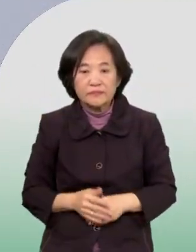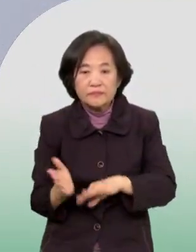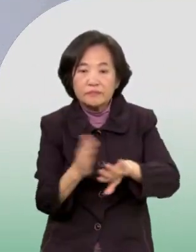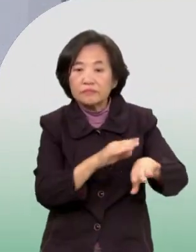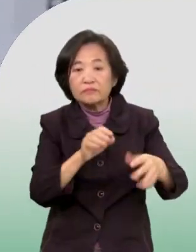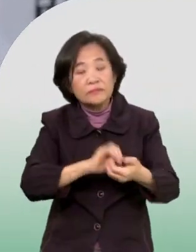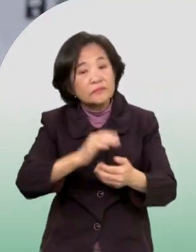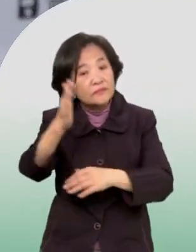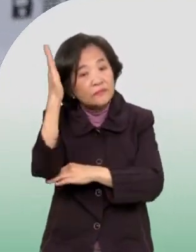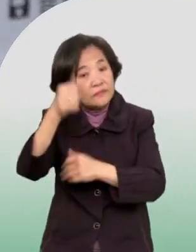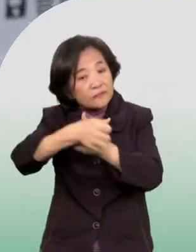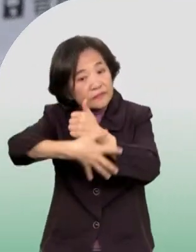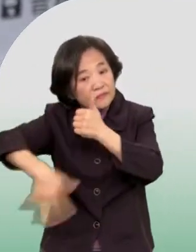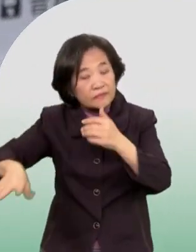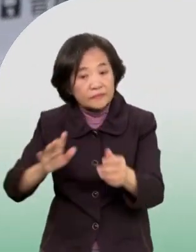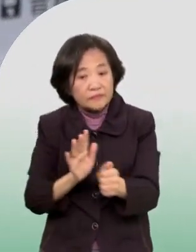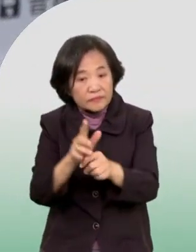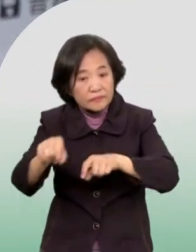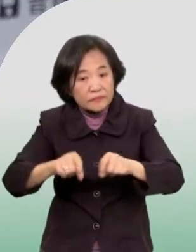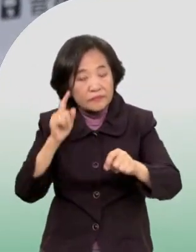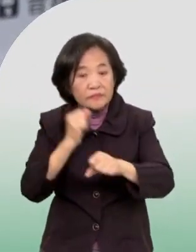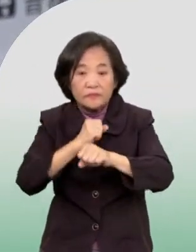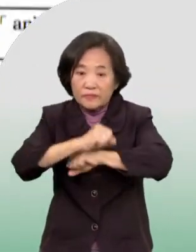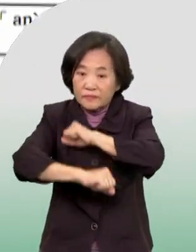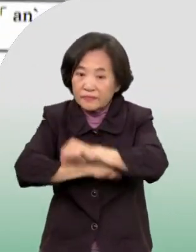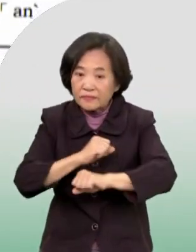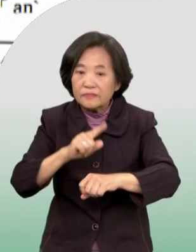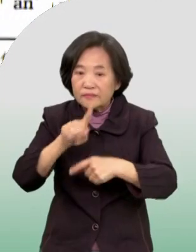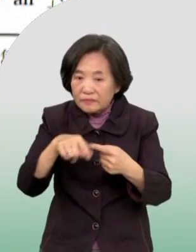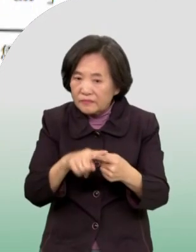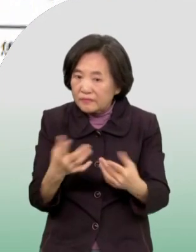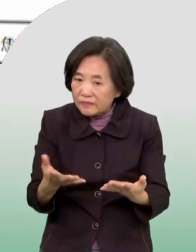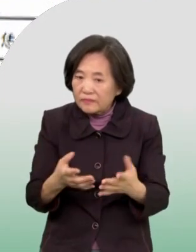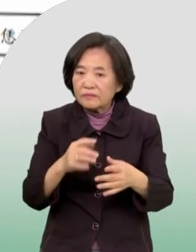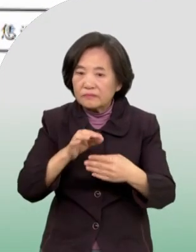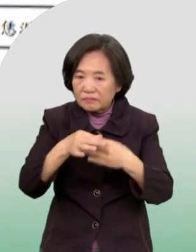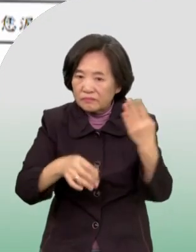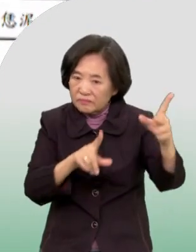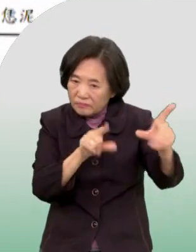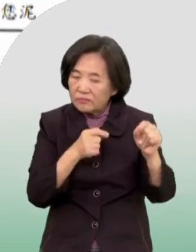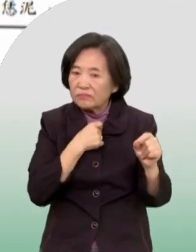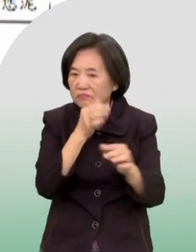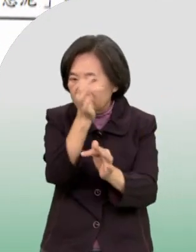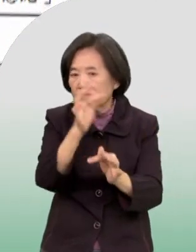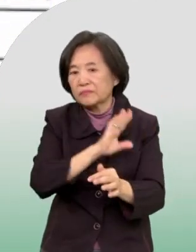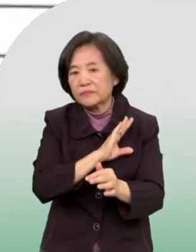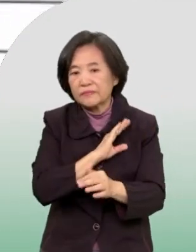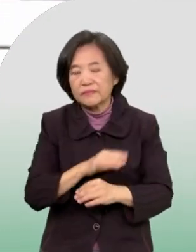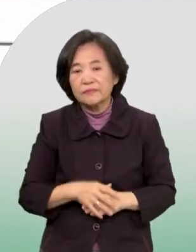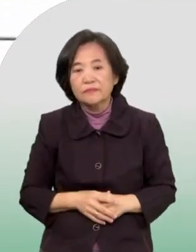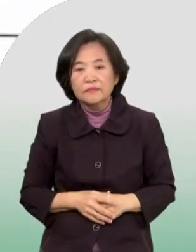听错，公部门推动政策颁发通过后，内容规范爱国主席地位，